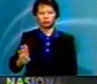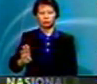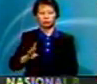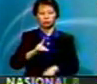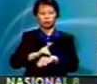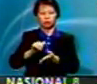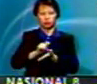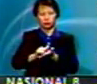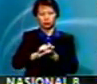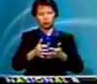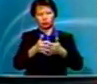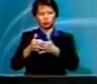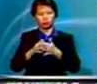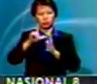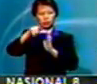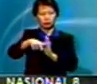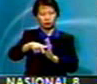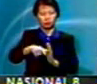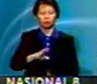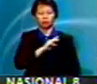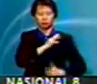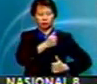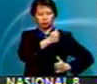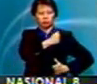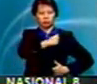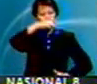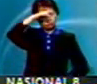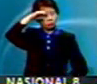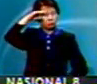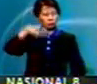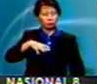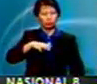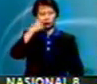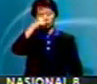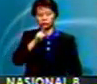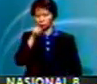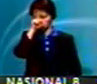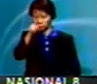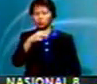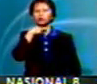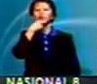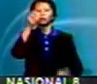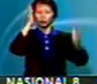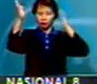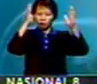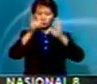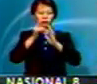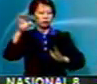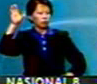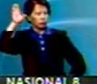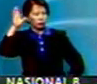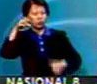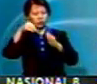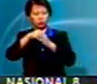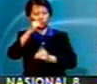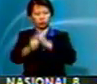di New York tidak lama lagi. Menurut Menteri Pertahanan Datuk Seri Hishamuddin Tun Hussein, ia bagi memastikan suara Malaysia didengar di